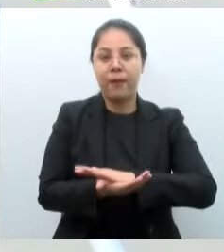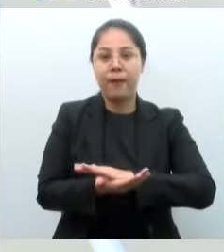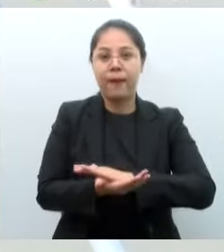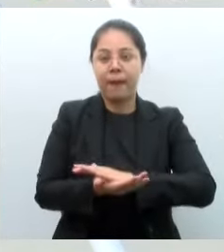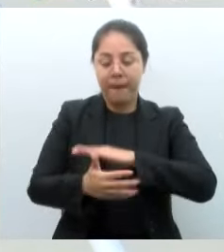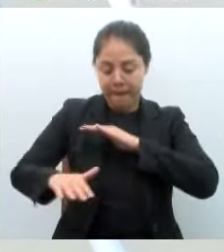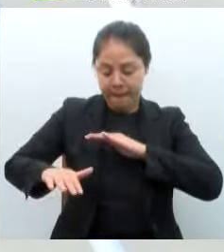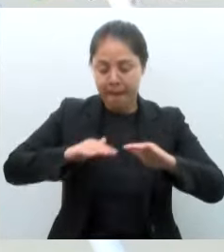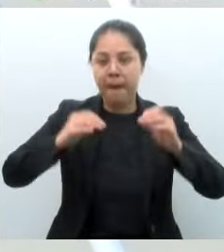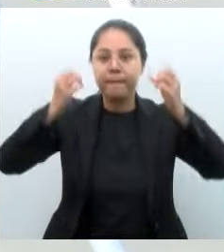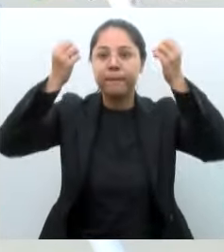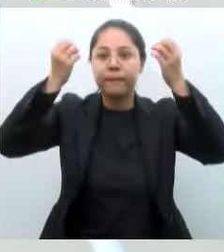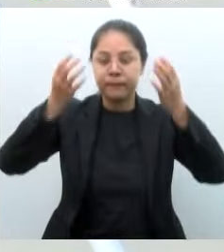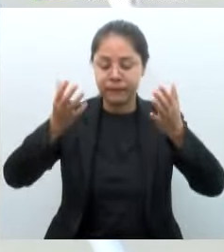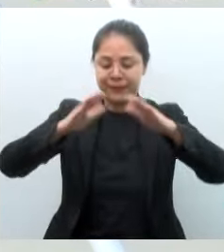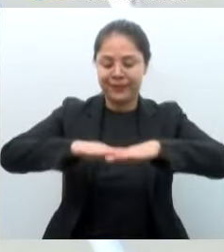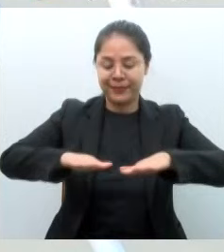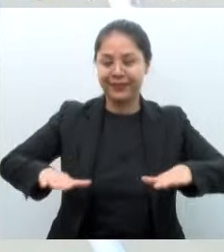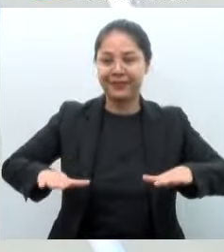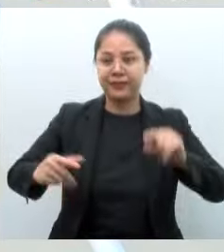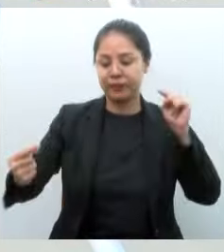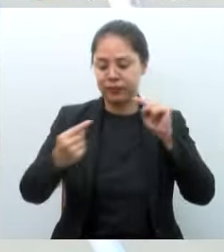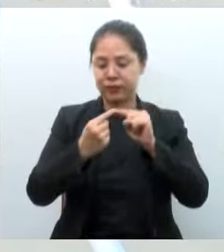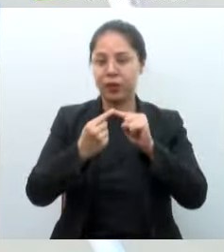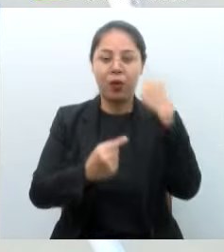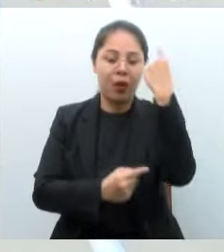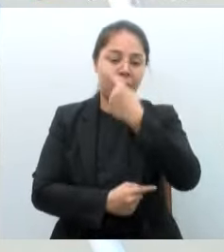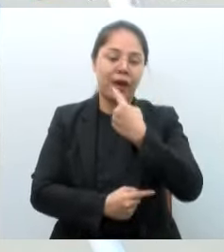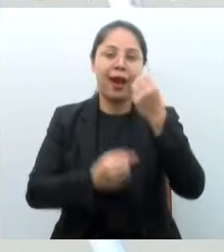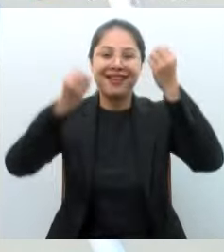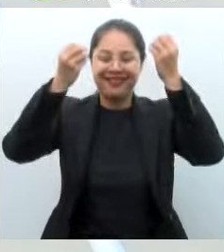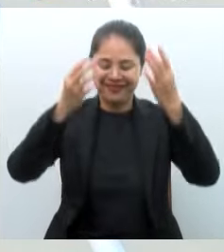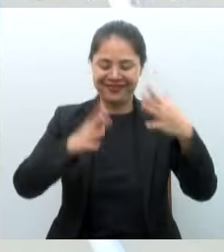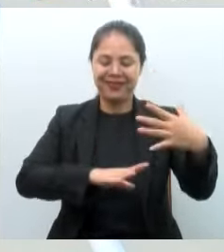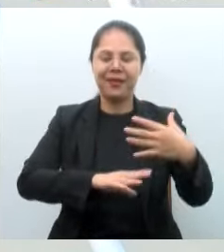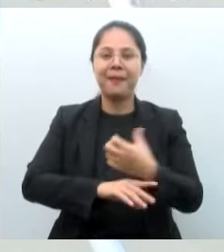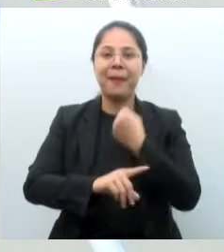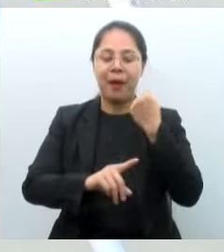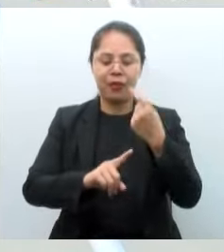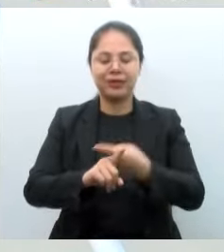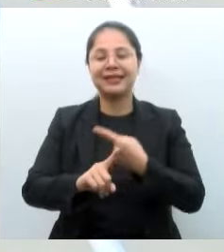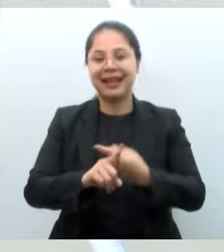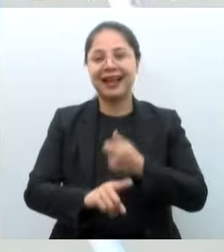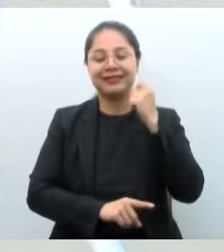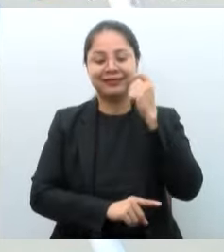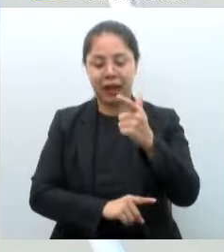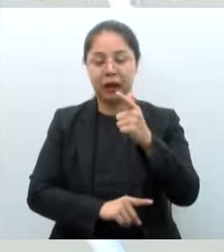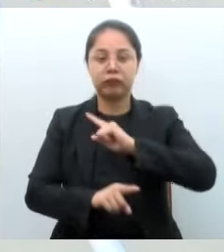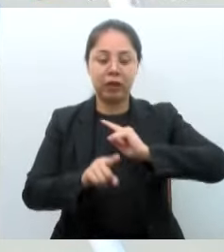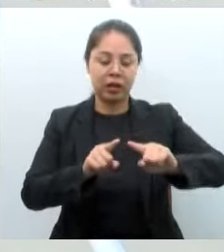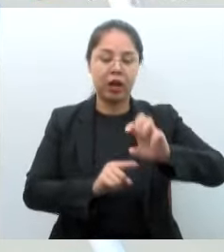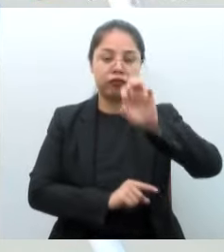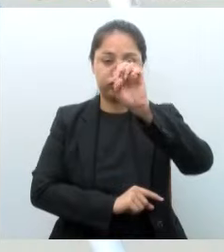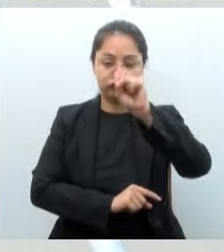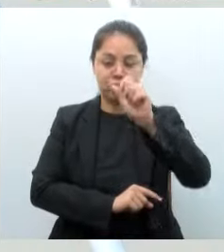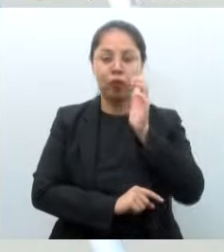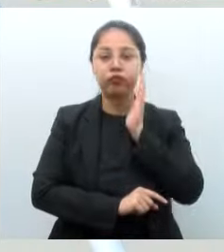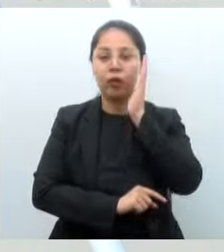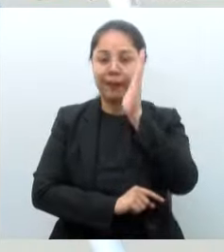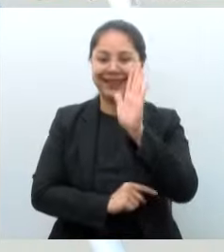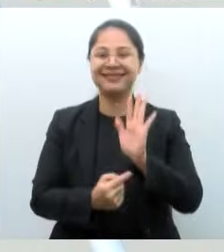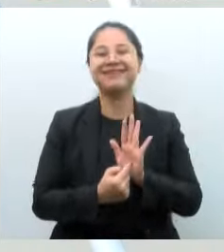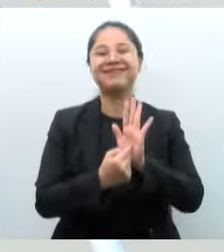พี่น้องข้าราชการครูและน้องๆที่เป็นอัตราจ้างหรือผู้ที่มีคุณสมบัติในการที่จะสอบมีความเจริญก้าวหน้าในทุกตำแหน่งต่อไปก็ขอนำเส